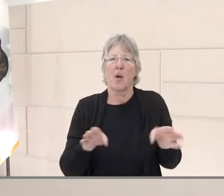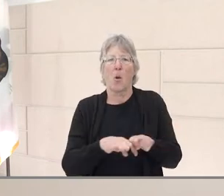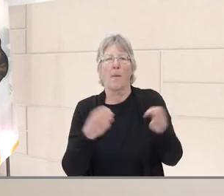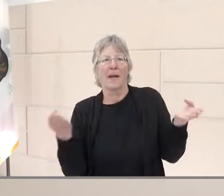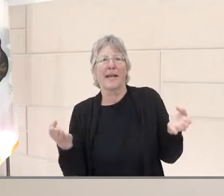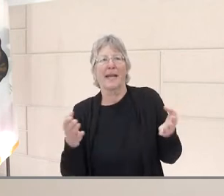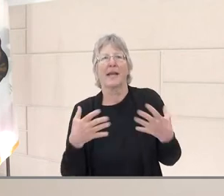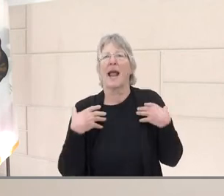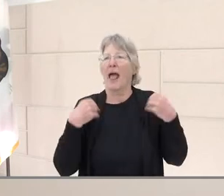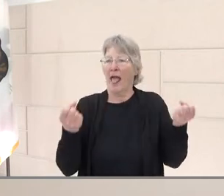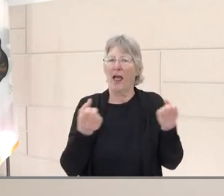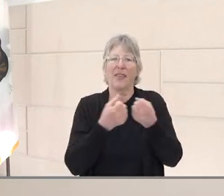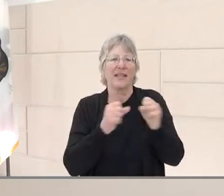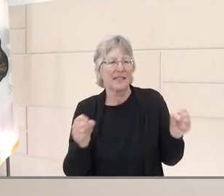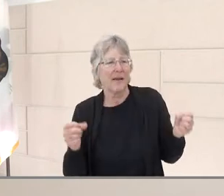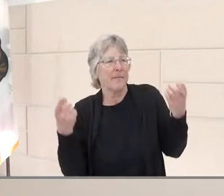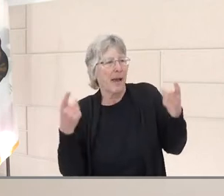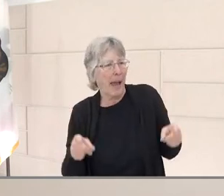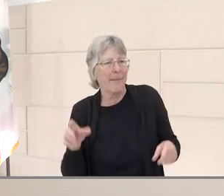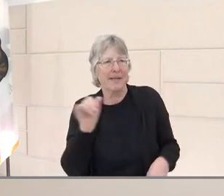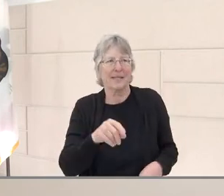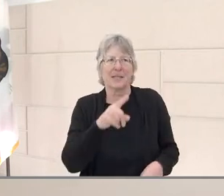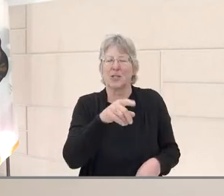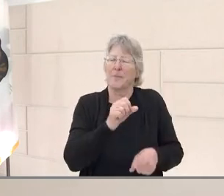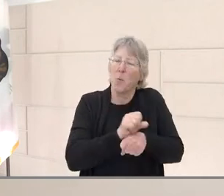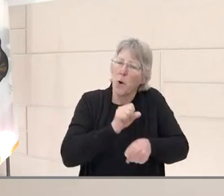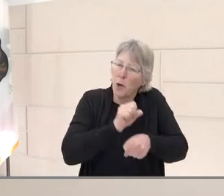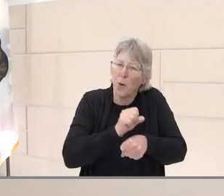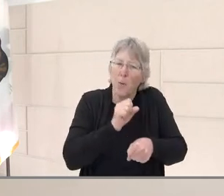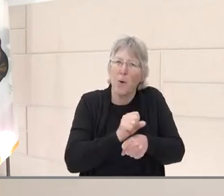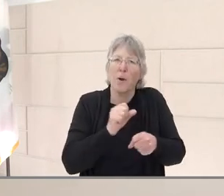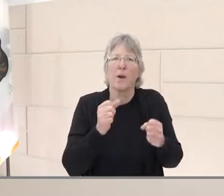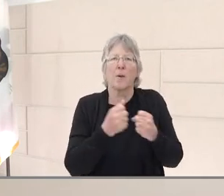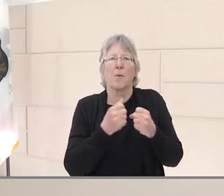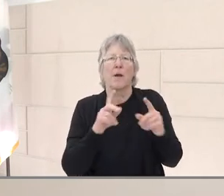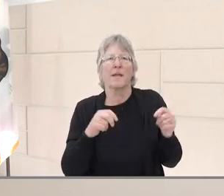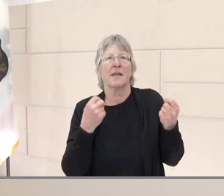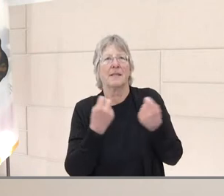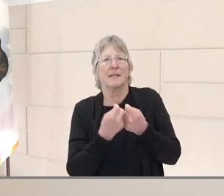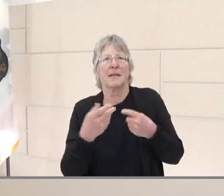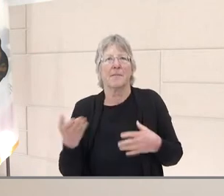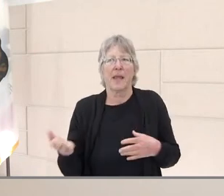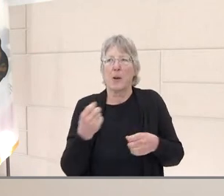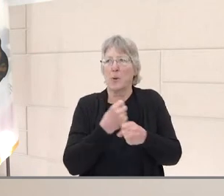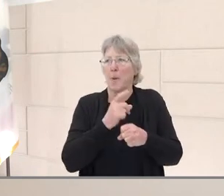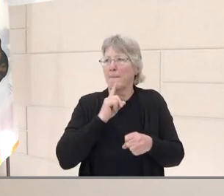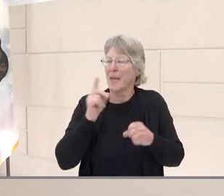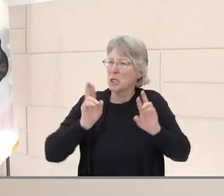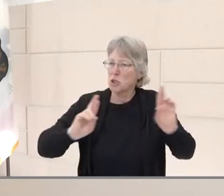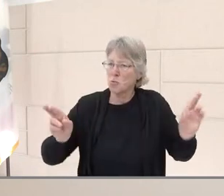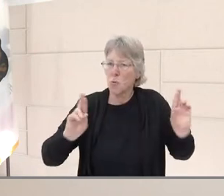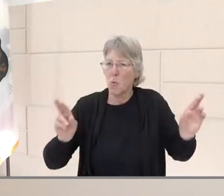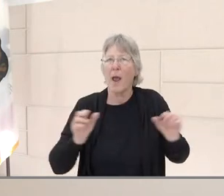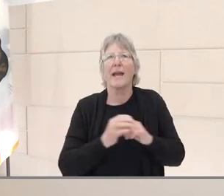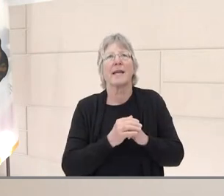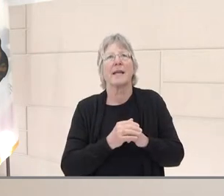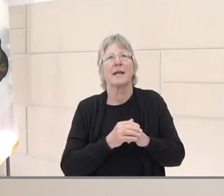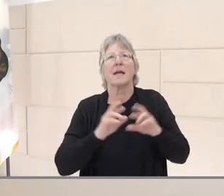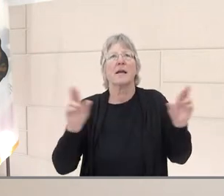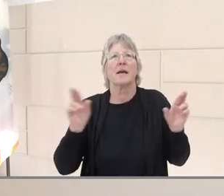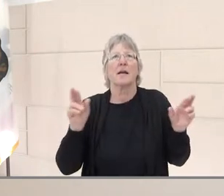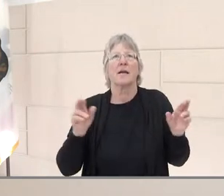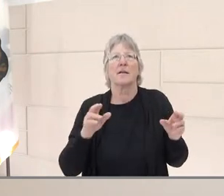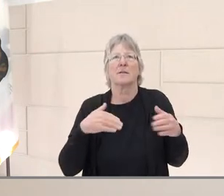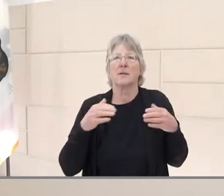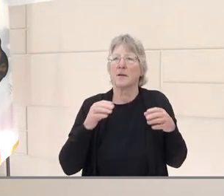គ្រប់គ្រងដល់ការបើកសាលារៀនឡើងវិញយើងបានធ្វើការជាមួយគ្នាដើម្បីធ្វើយ៉ាងណាដើម្បីត្រៀមយើ